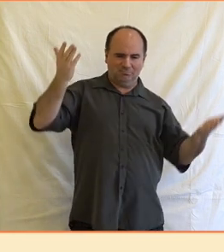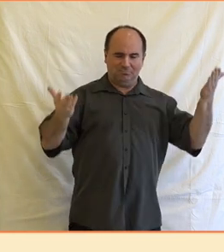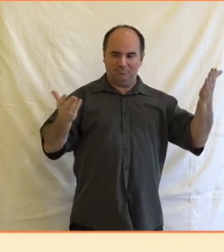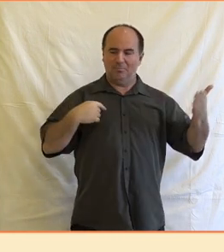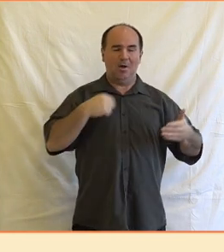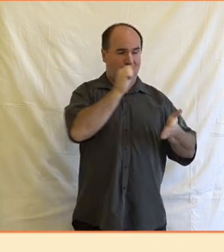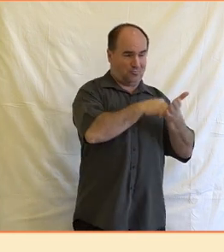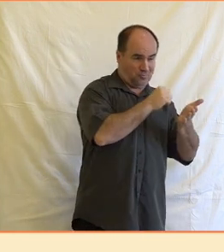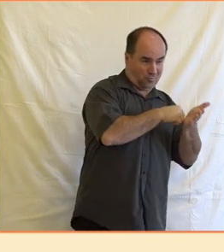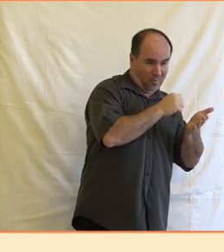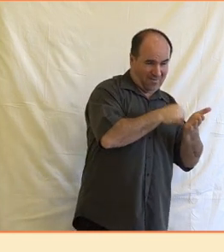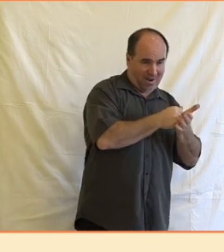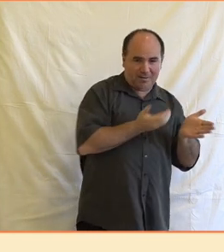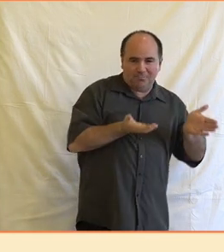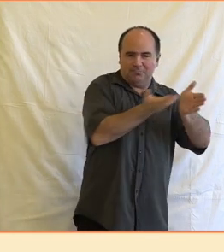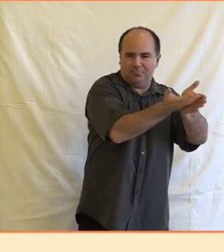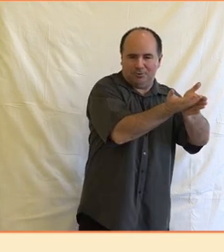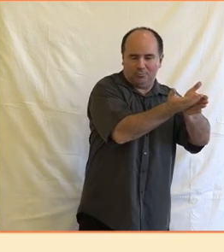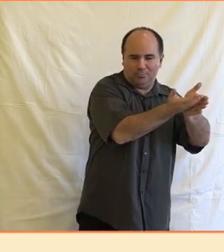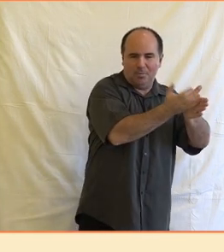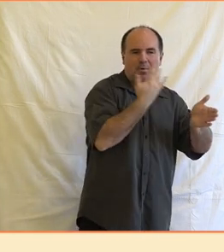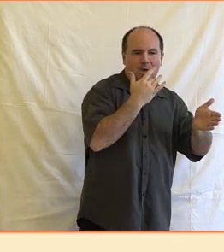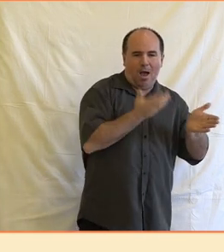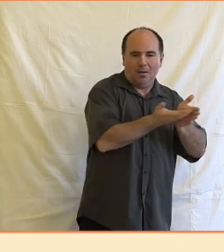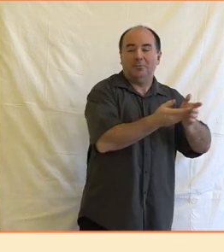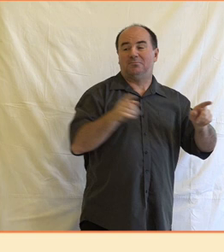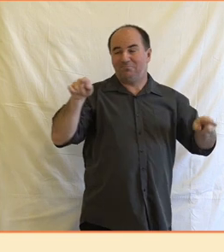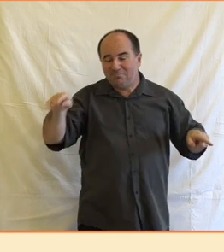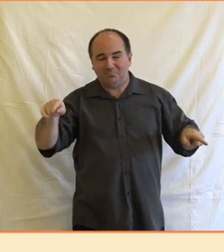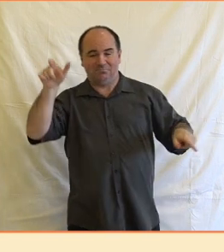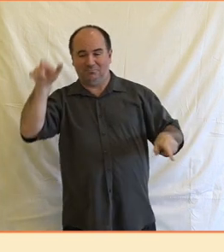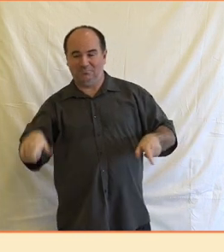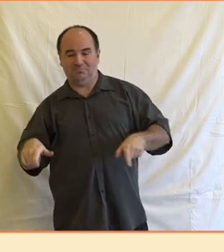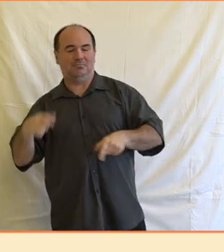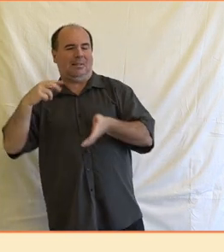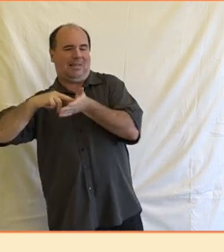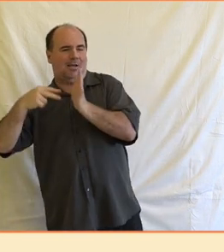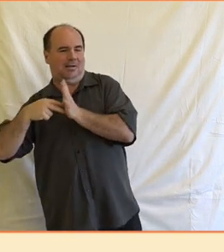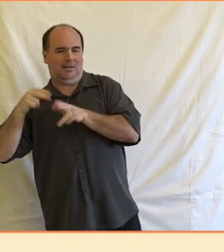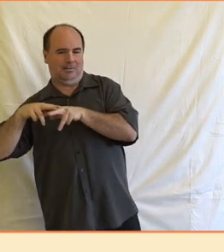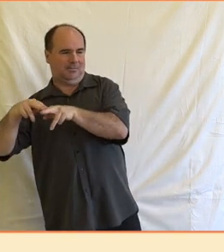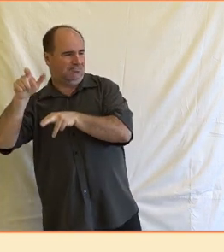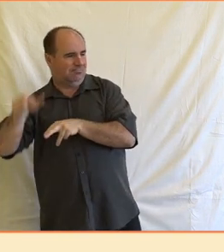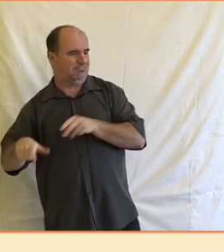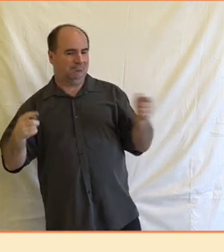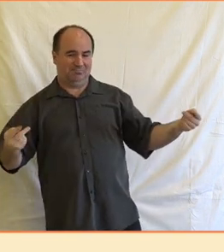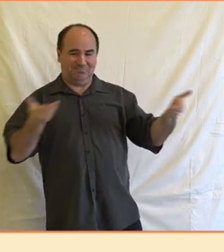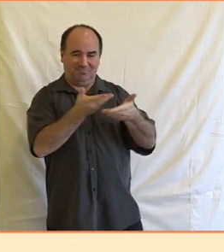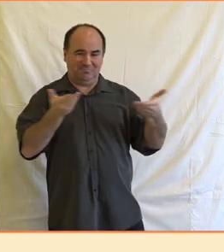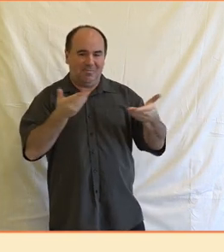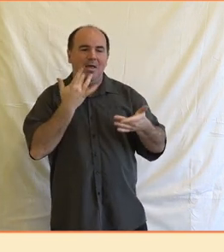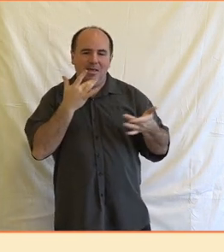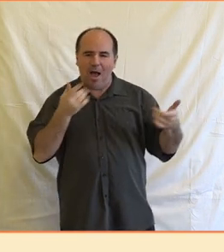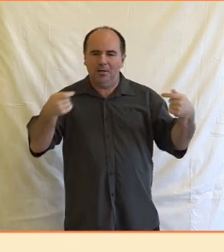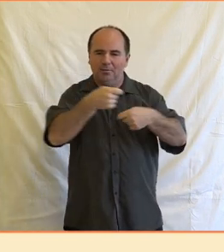novináři, popřípadě těmi technologickými částmi redakce. Ještě dodám to, co je klíčové, kdy se uskutečnil